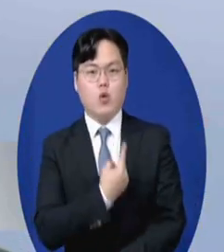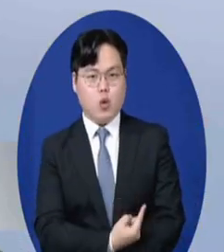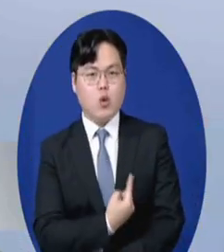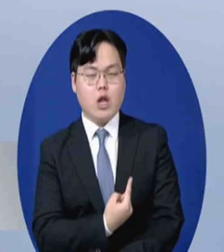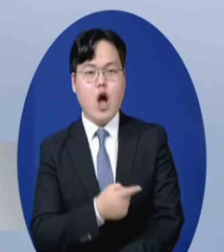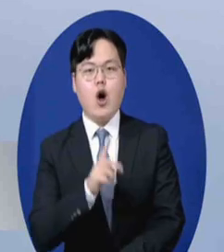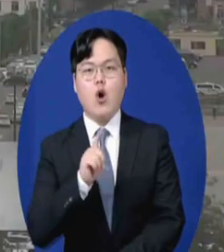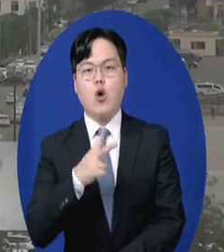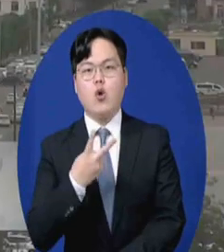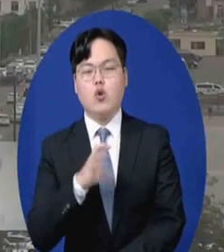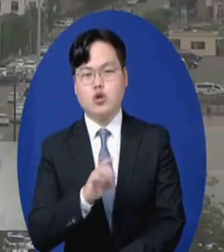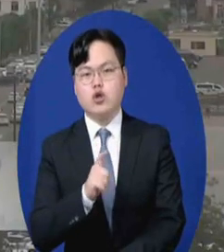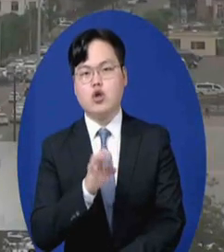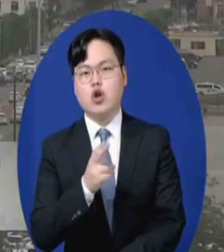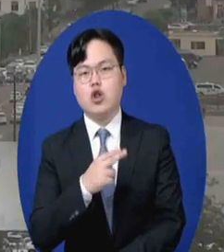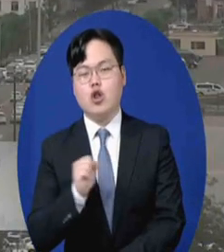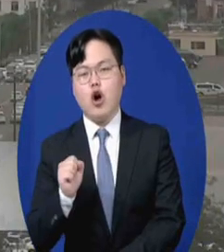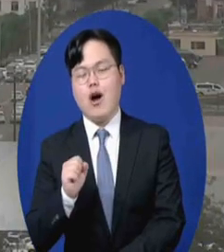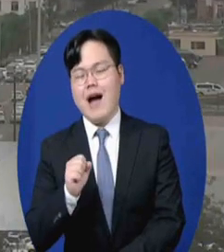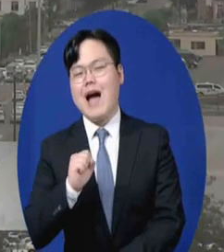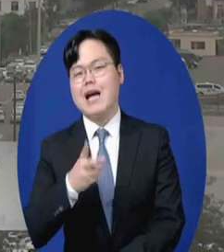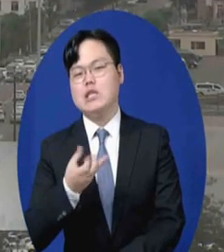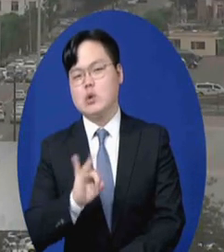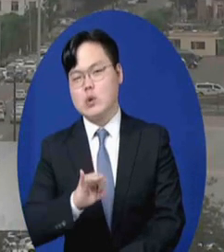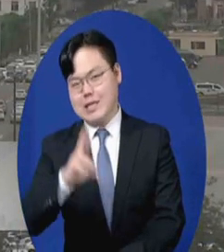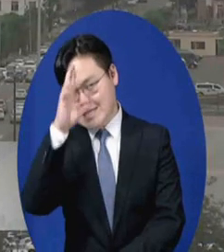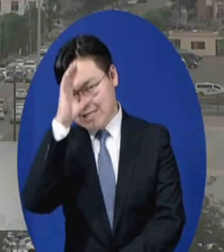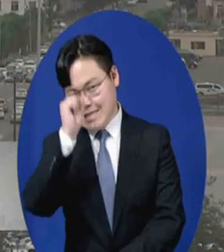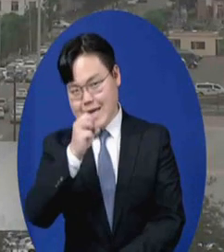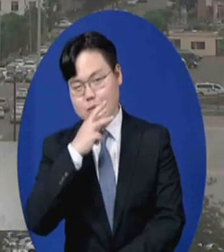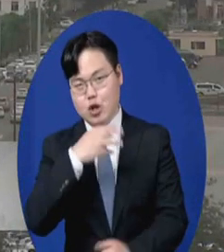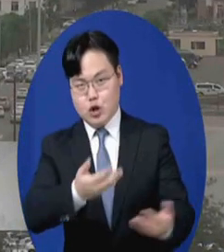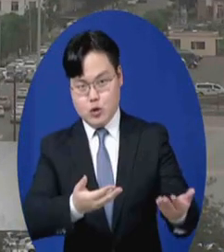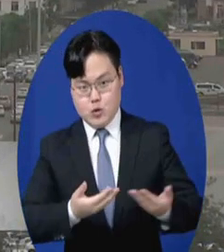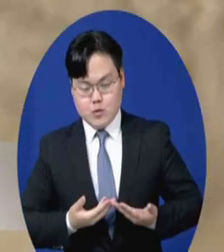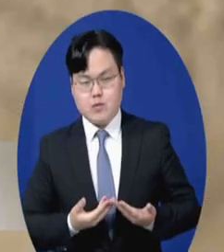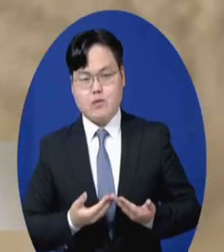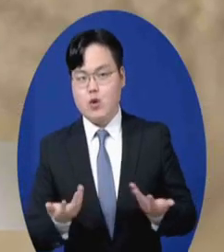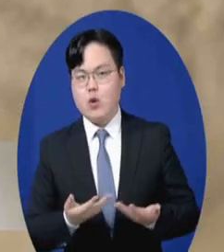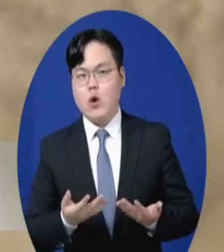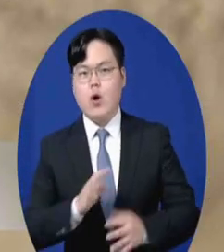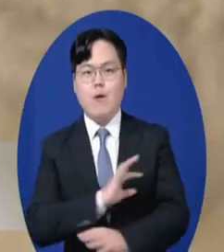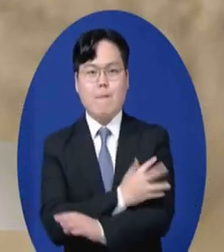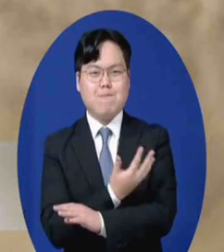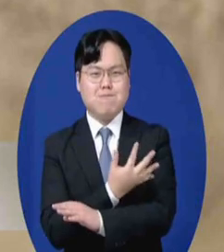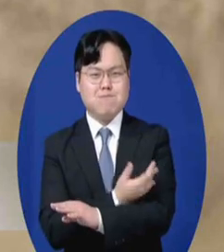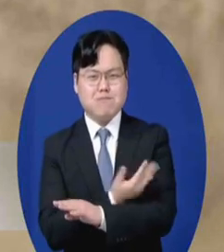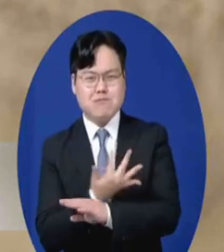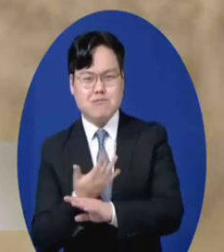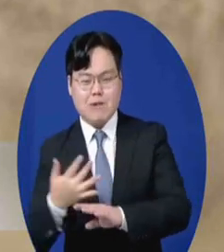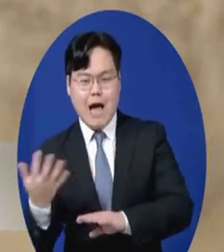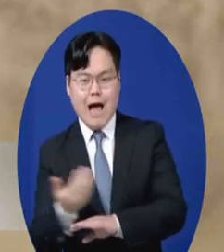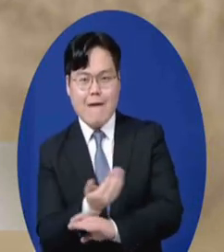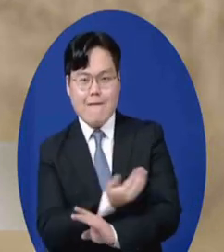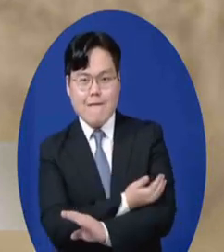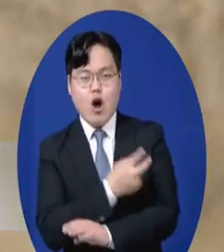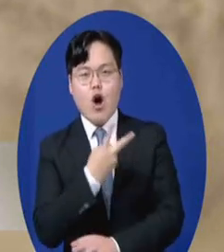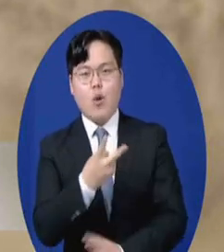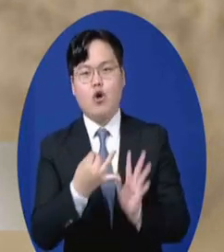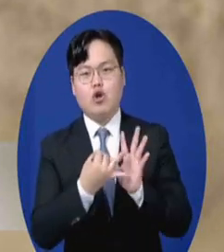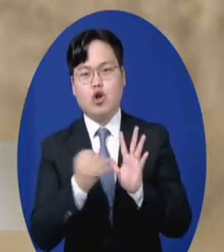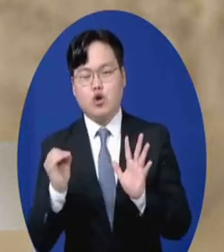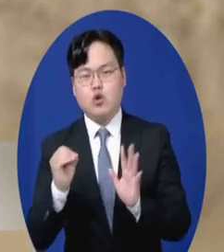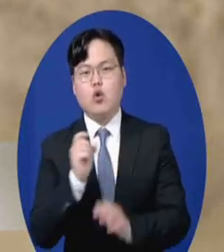байгааг Хүнс хөдөө аж ахуйн хөнгөн үйлдвэрийн сайд хэлж байна. Салбарын яамны мэдээллээр бол ураг цураалтад нийт 2700